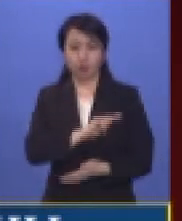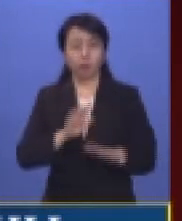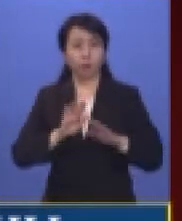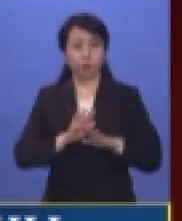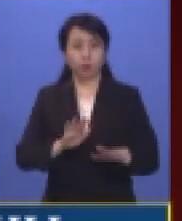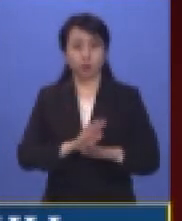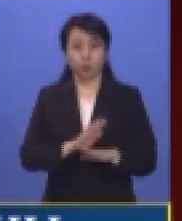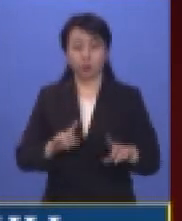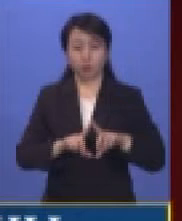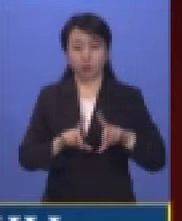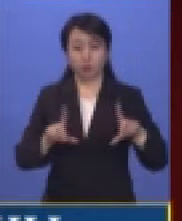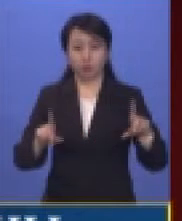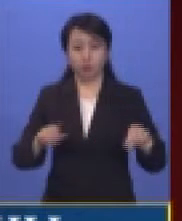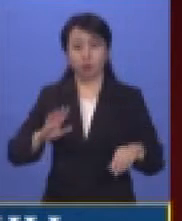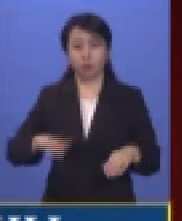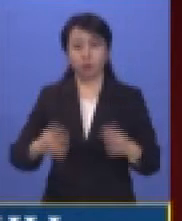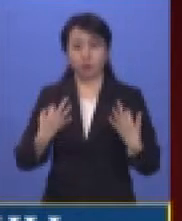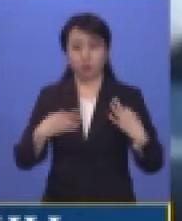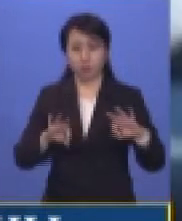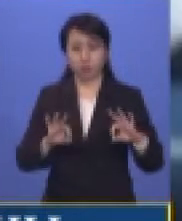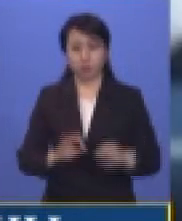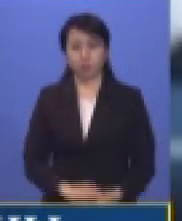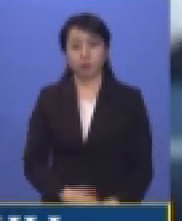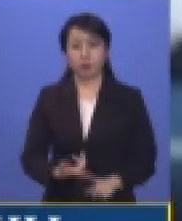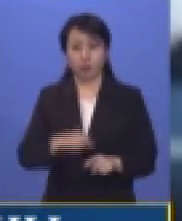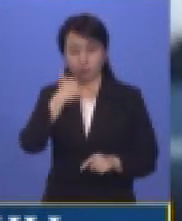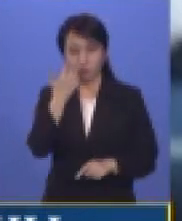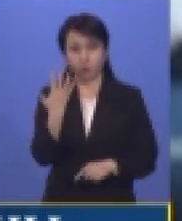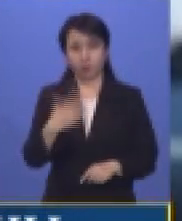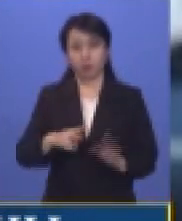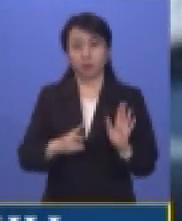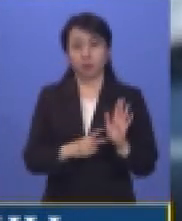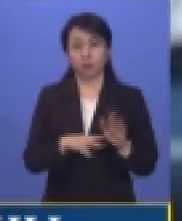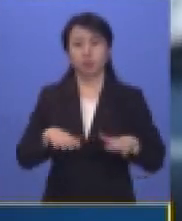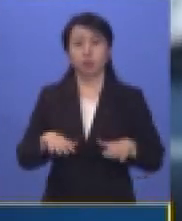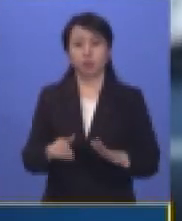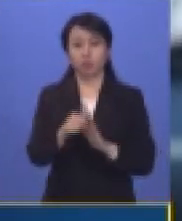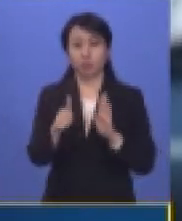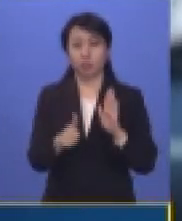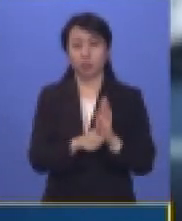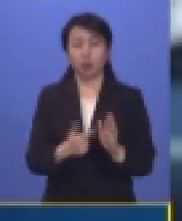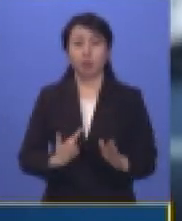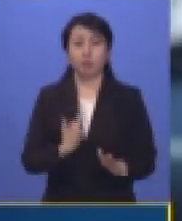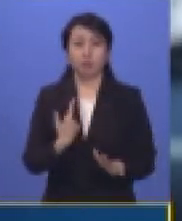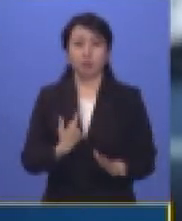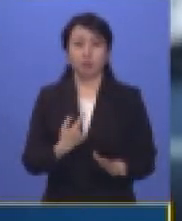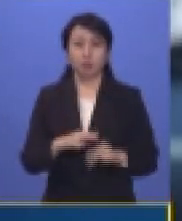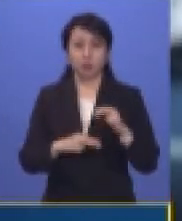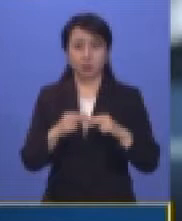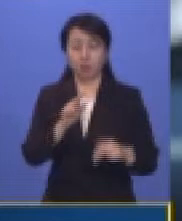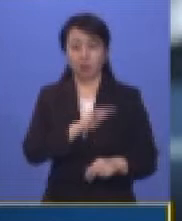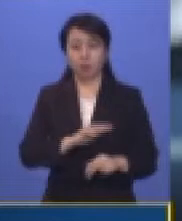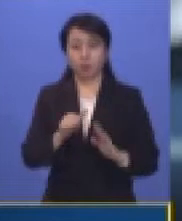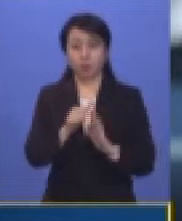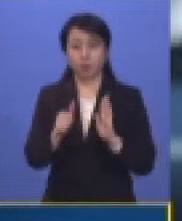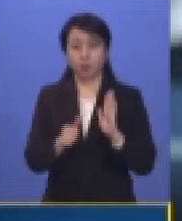только в стенах учреждения, но и после освобождения. В текущем году 57, из них швея 16, мастер строительных работ. Я отделочник